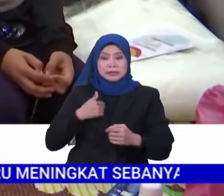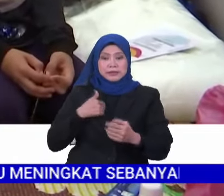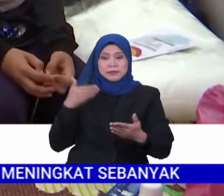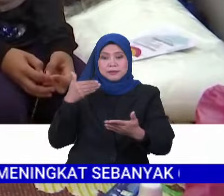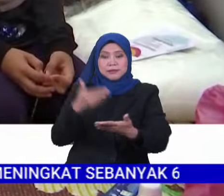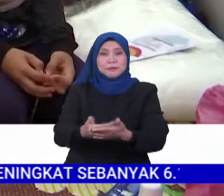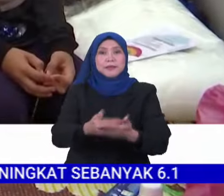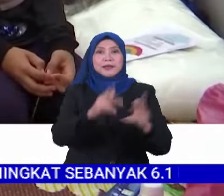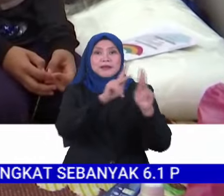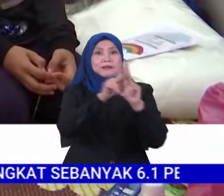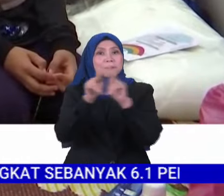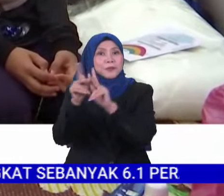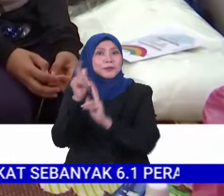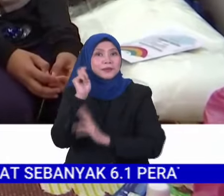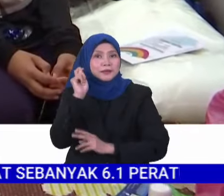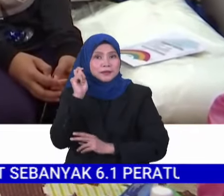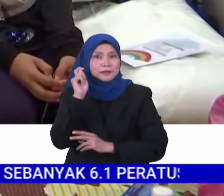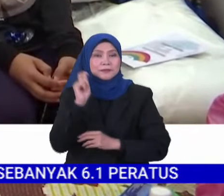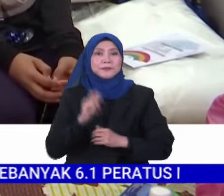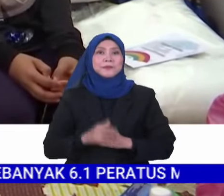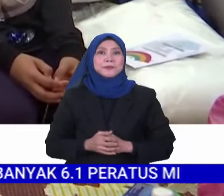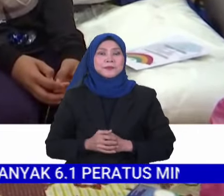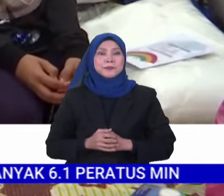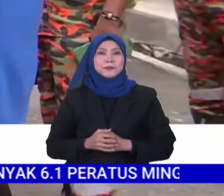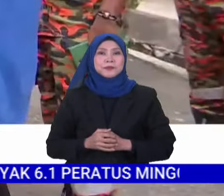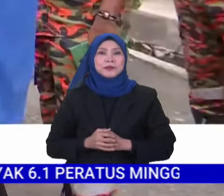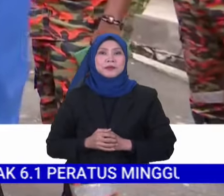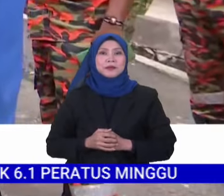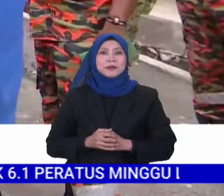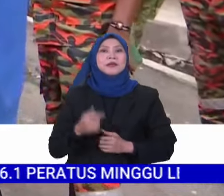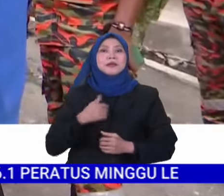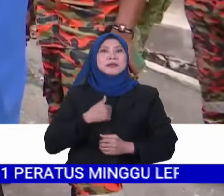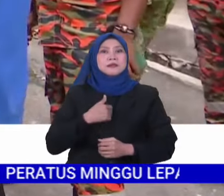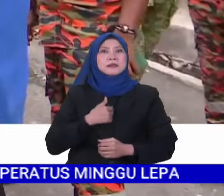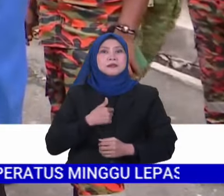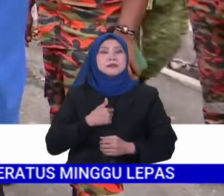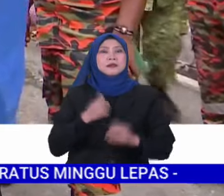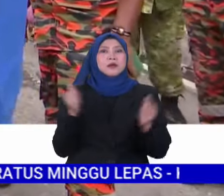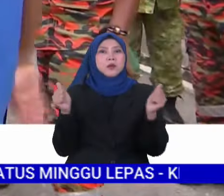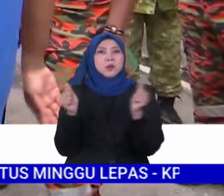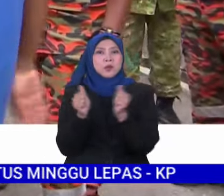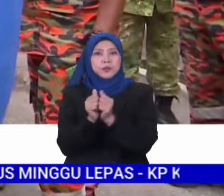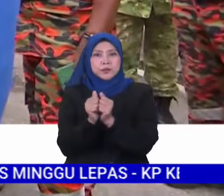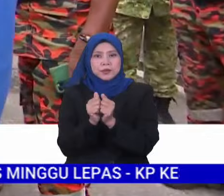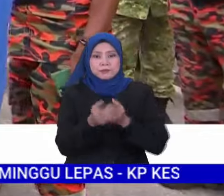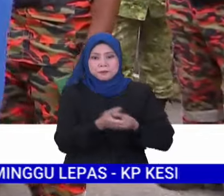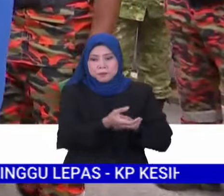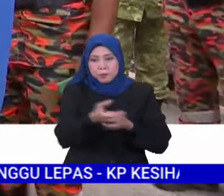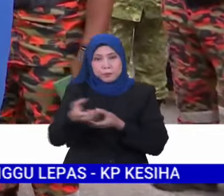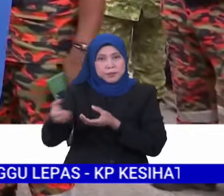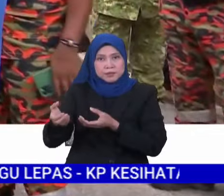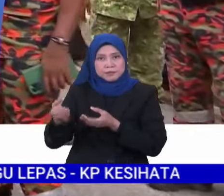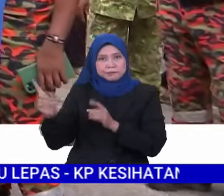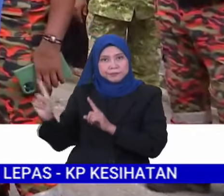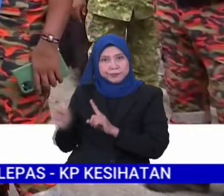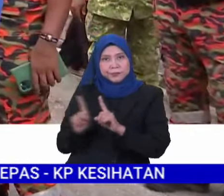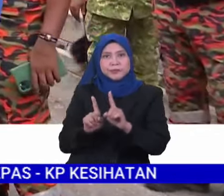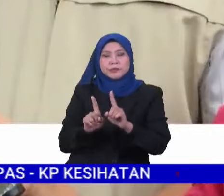sampai ke kampung tersebut tadi the sauce Pan bersama dengan anggota bomber